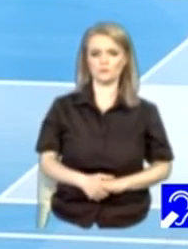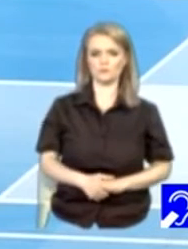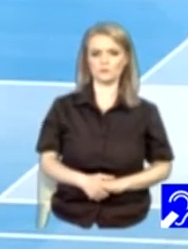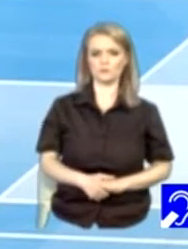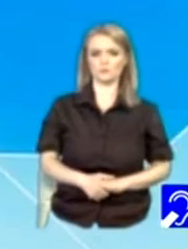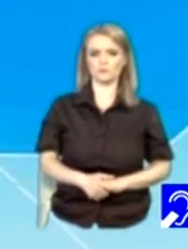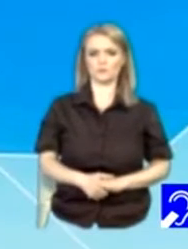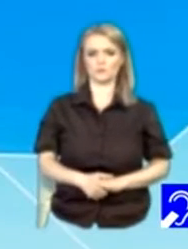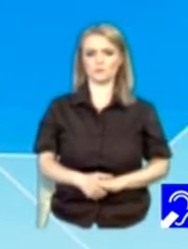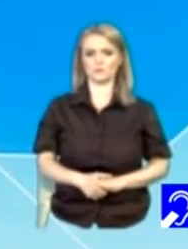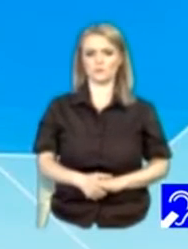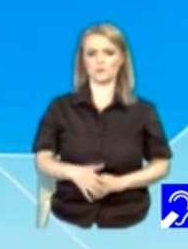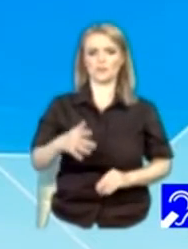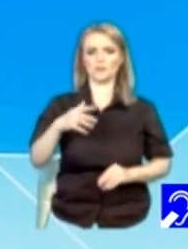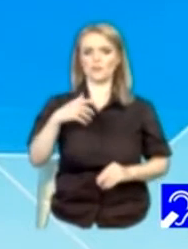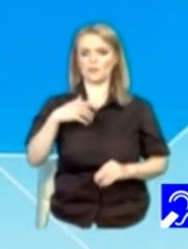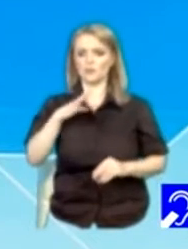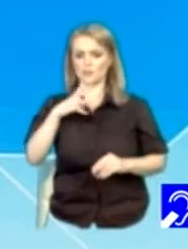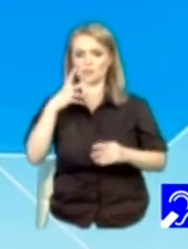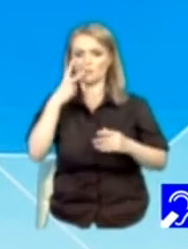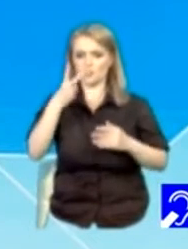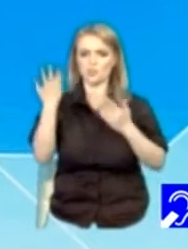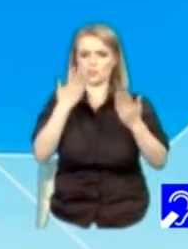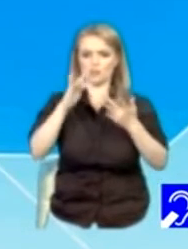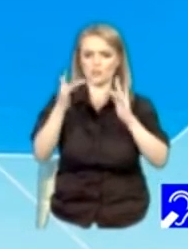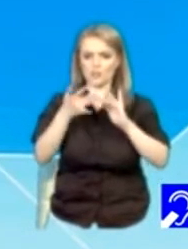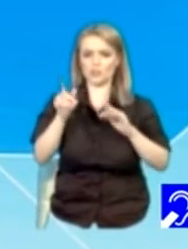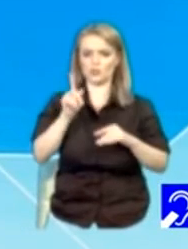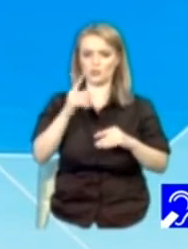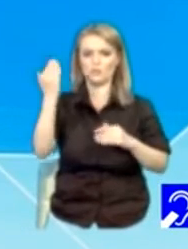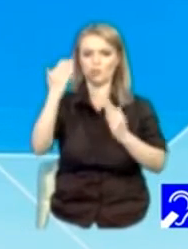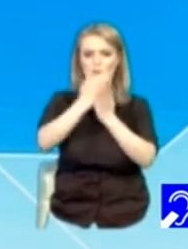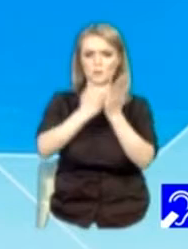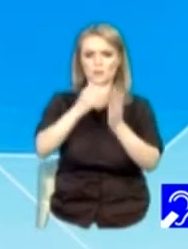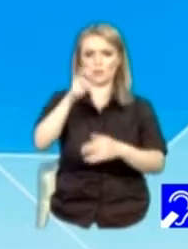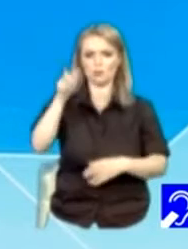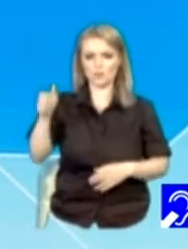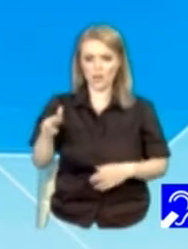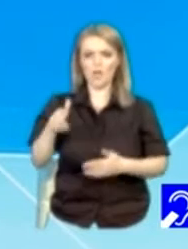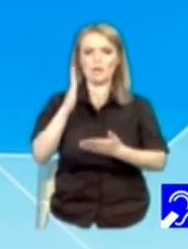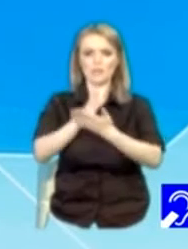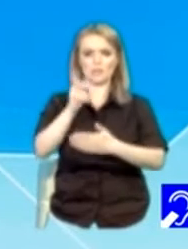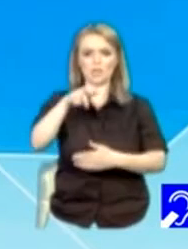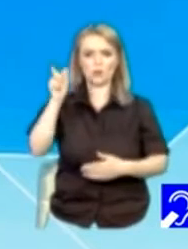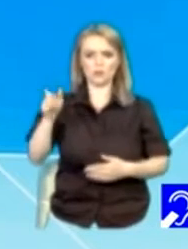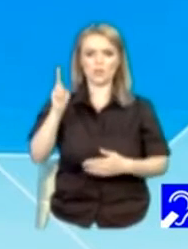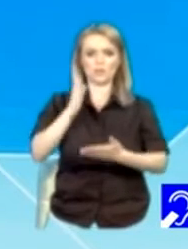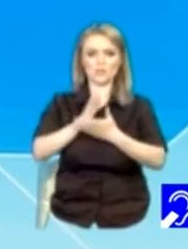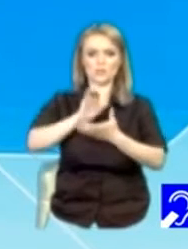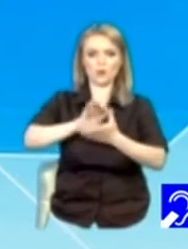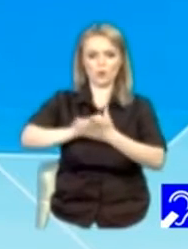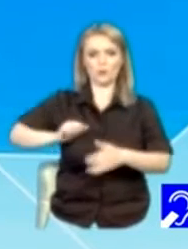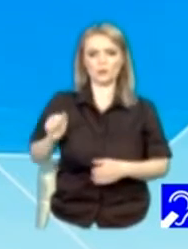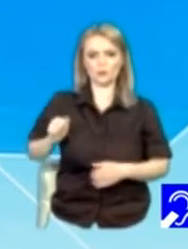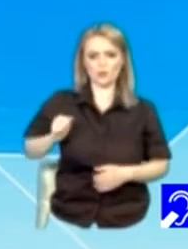aceste acuzații. Nu sunt deprins să comentez sau să explic minciunile care sunt lansate în spațiu public